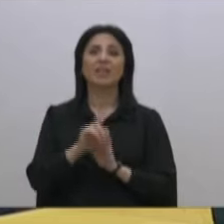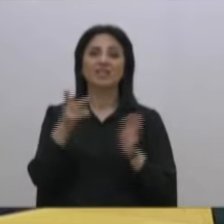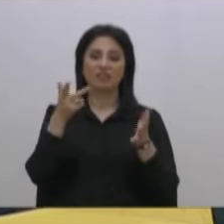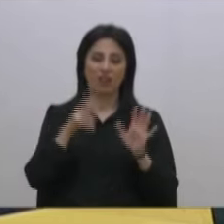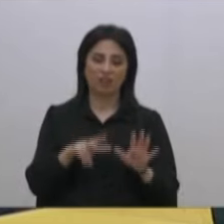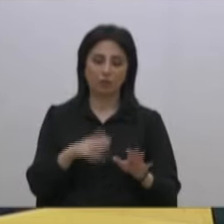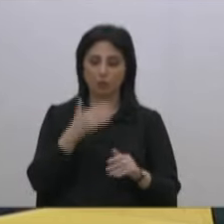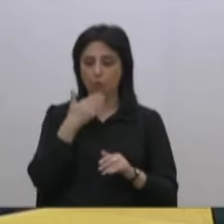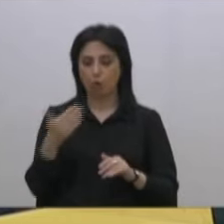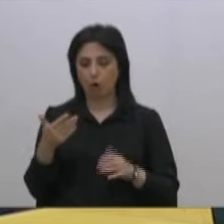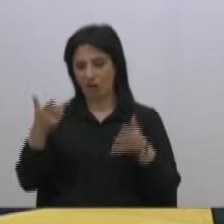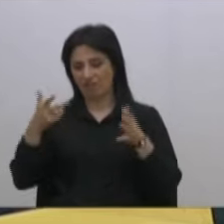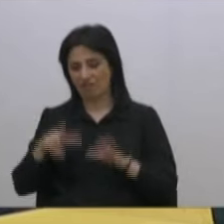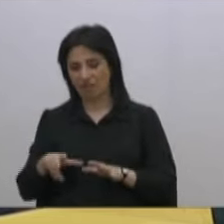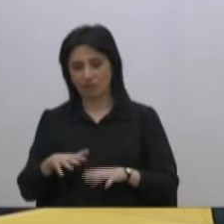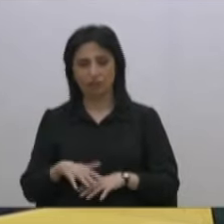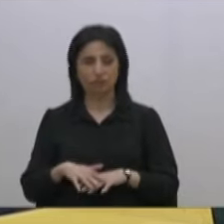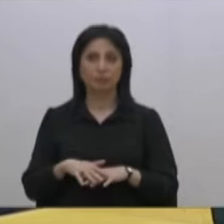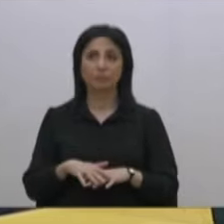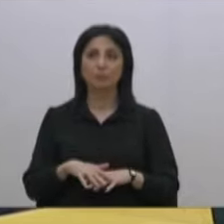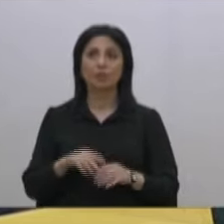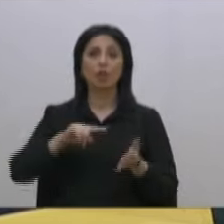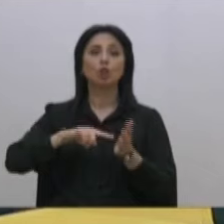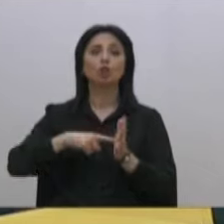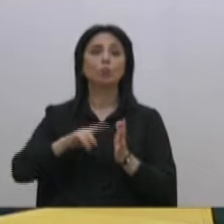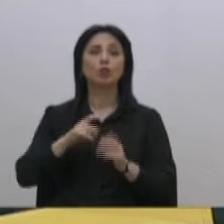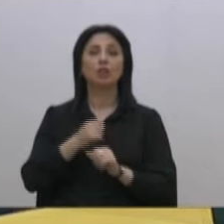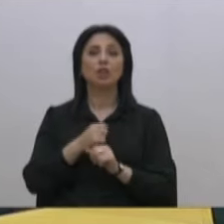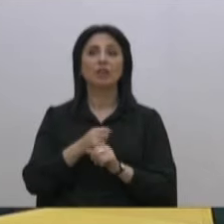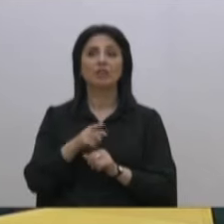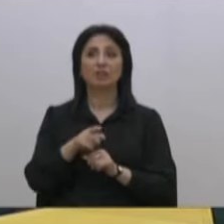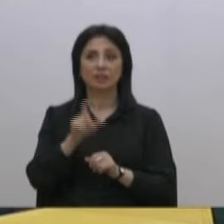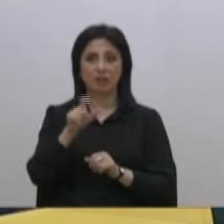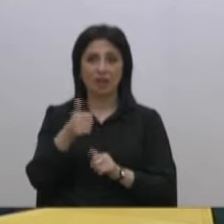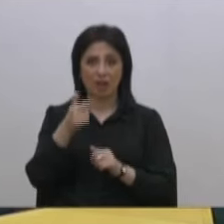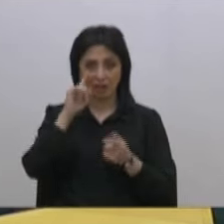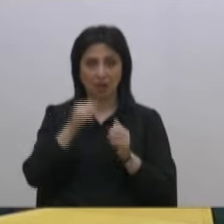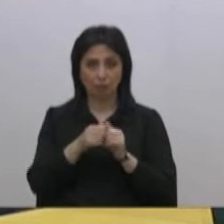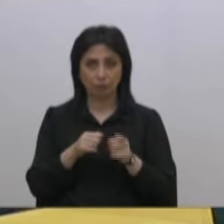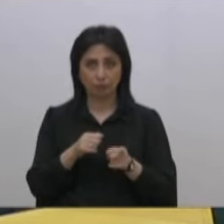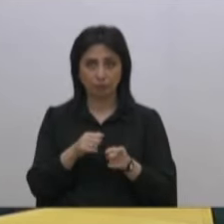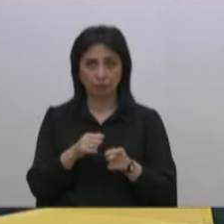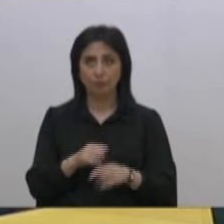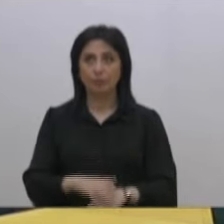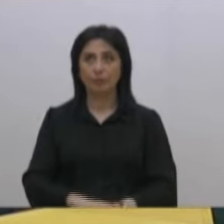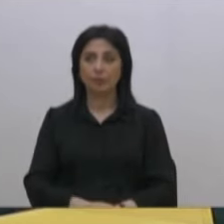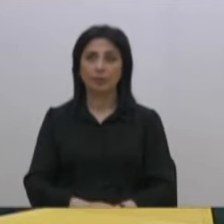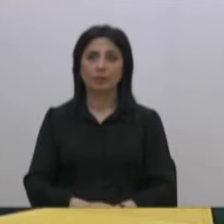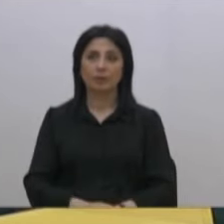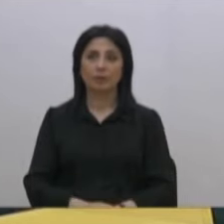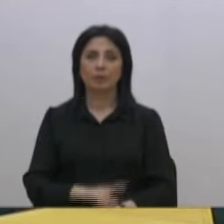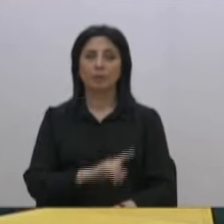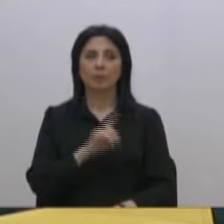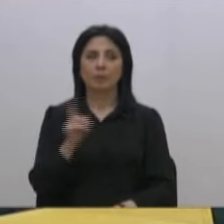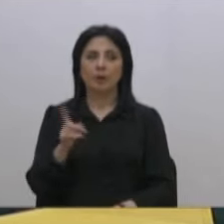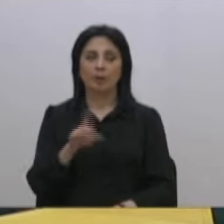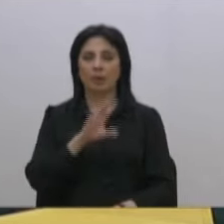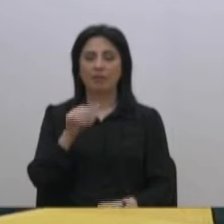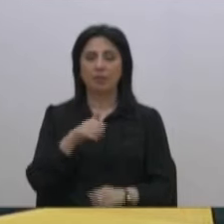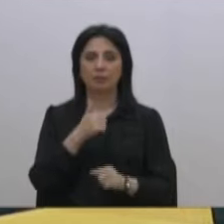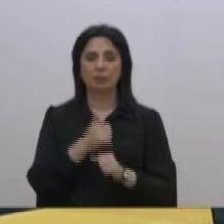თვე, ბოლოშიც 8 თვე გაიფიცნენ. შუაში რას აკეთებდნენ? ეს ხალხს კარგად ახსოვს, ხო? მაგრამ